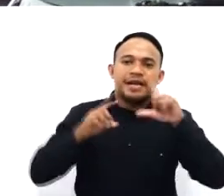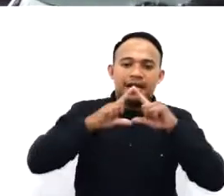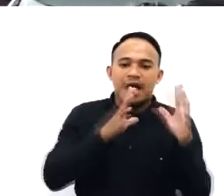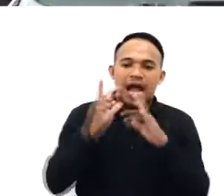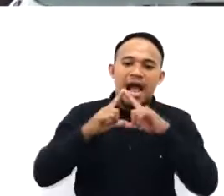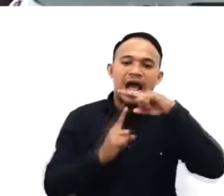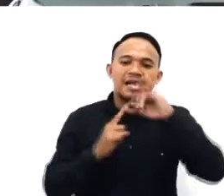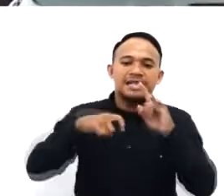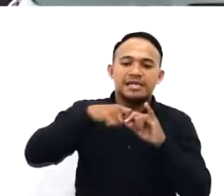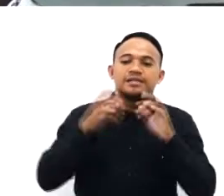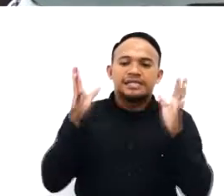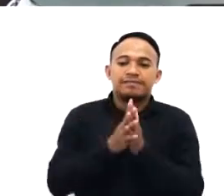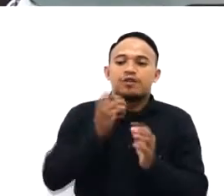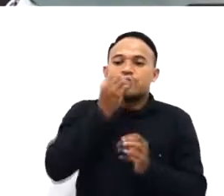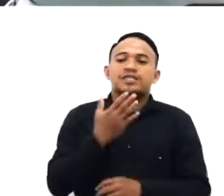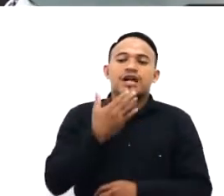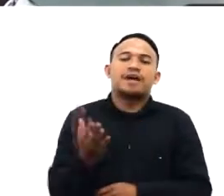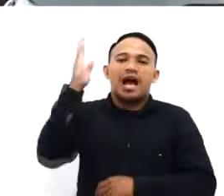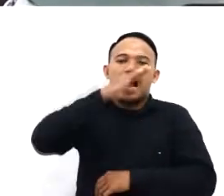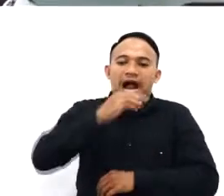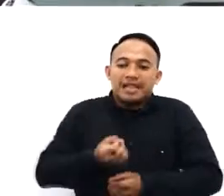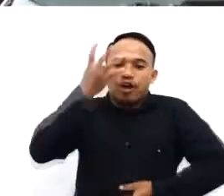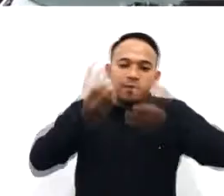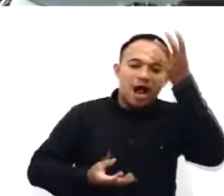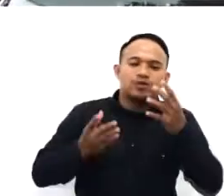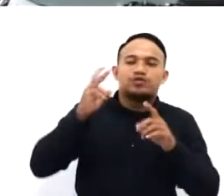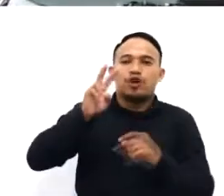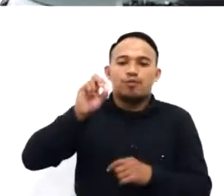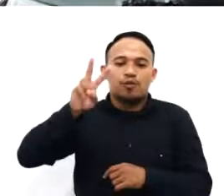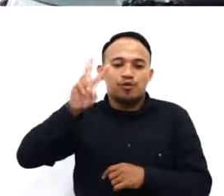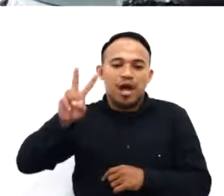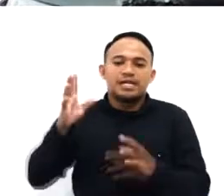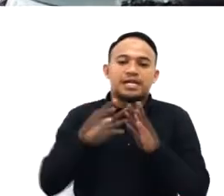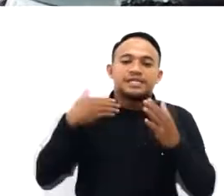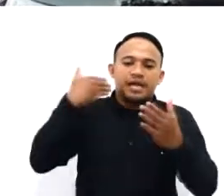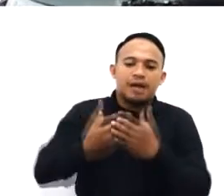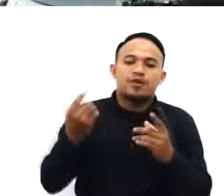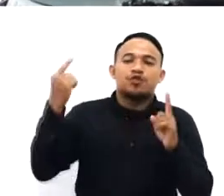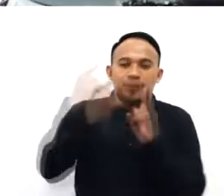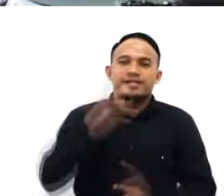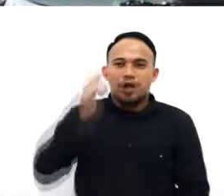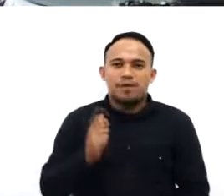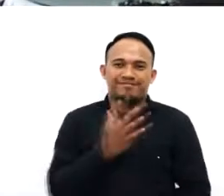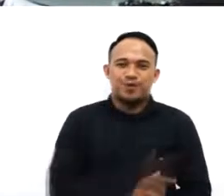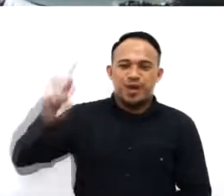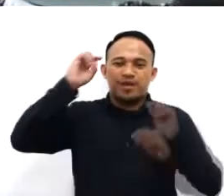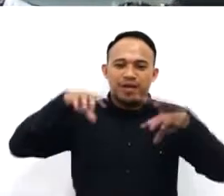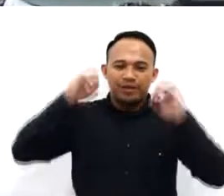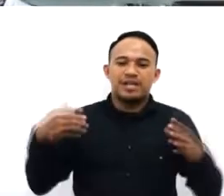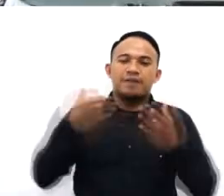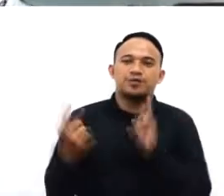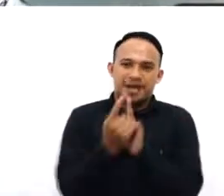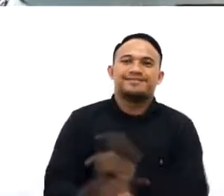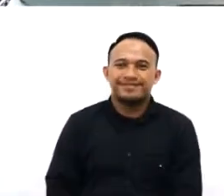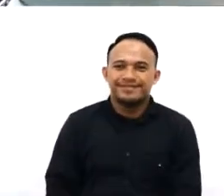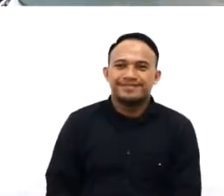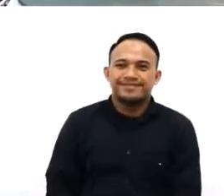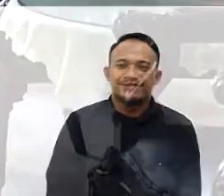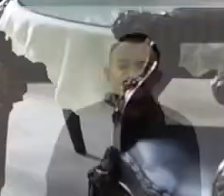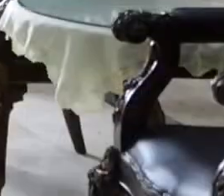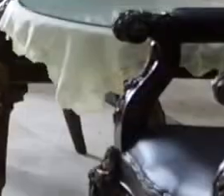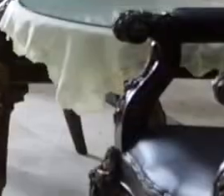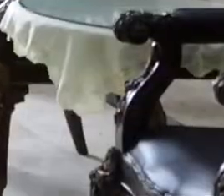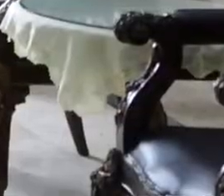dari Pemerintah Provinsi Gorontalo. Saya Mila Atiki dan tim mengucapkan selamat tahun baru 2022 dan sampai